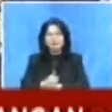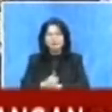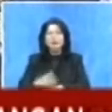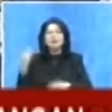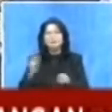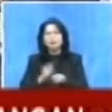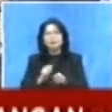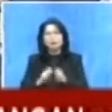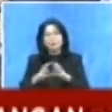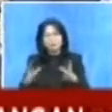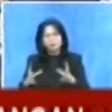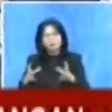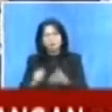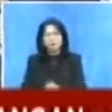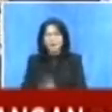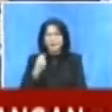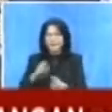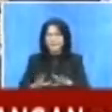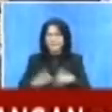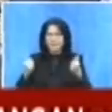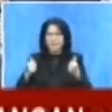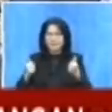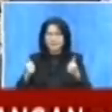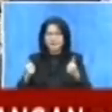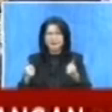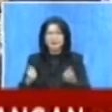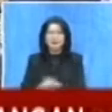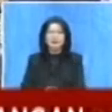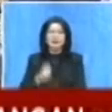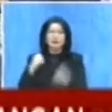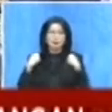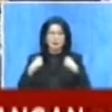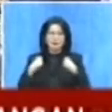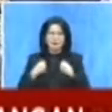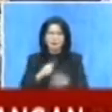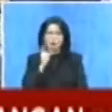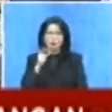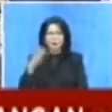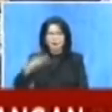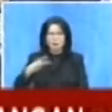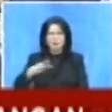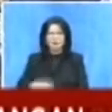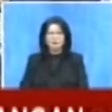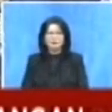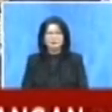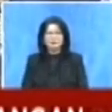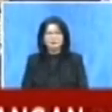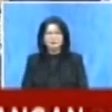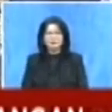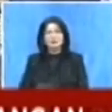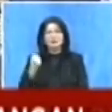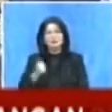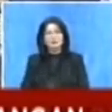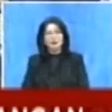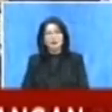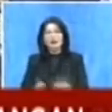produktif, dan menghasilkan multiplier effect yang kuat terhadap perekonomian, serta efektif